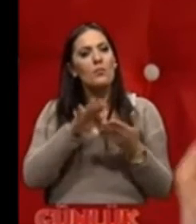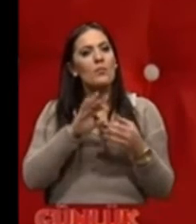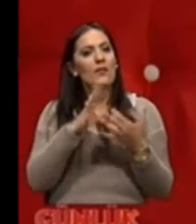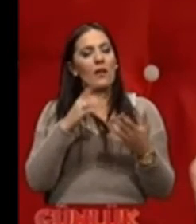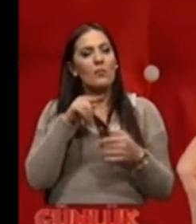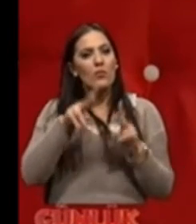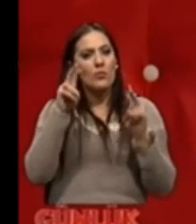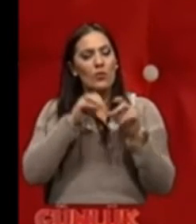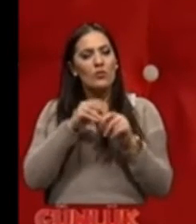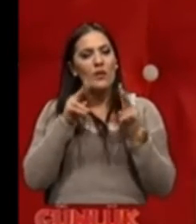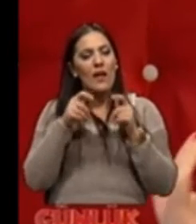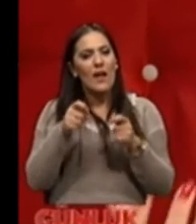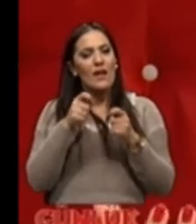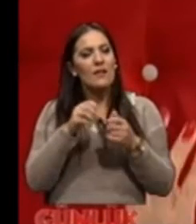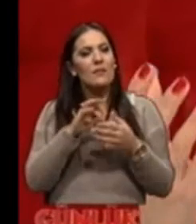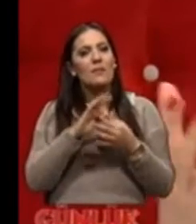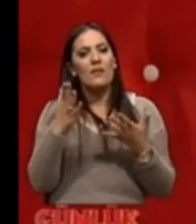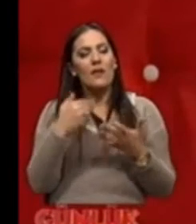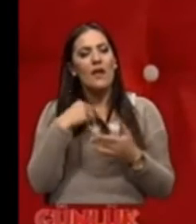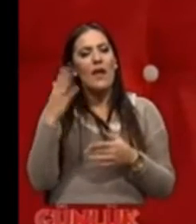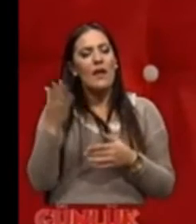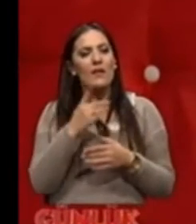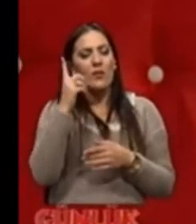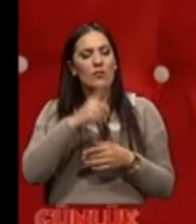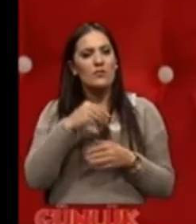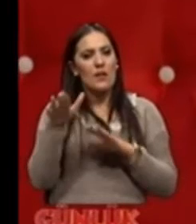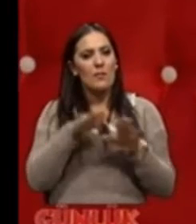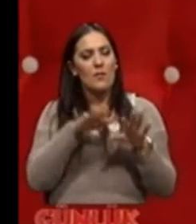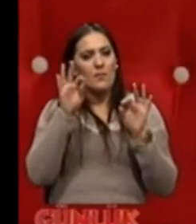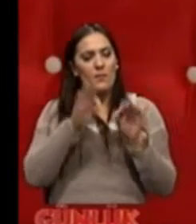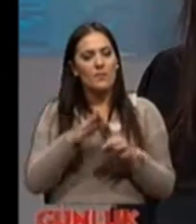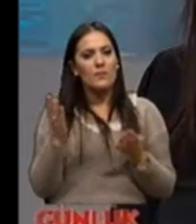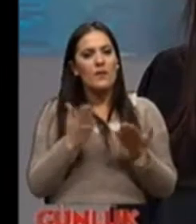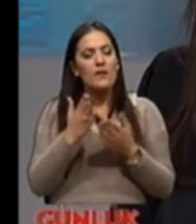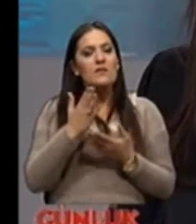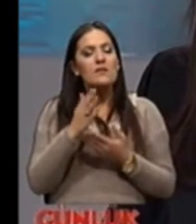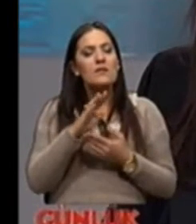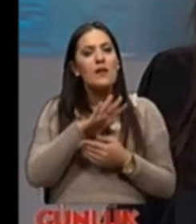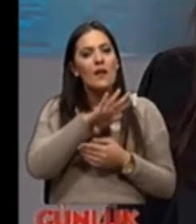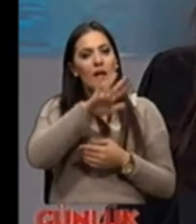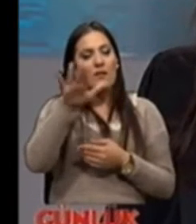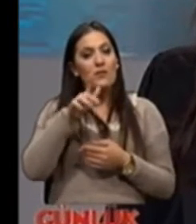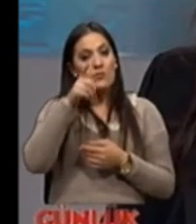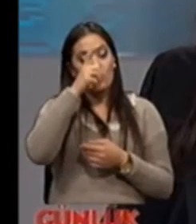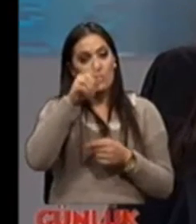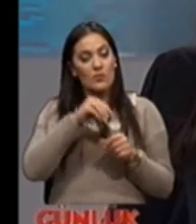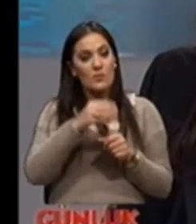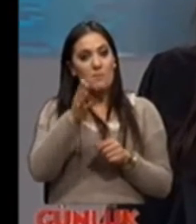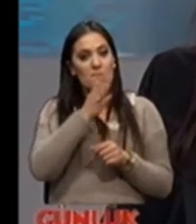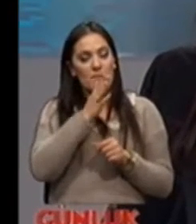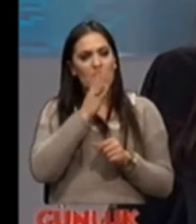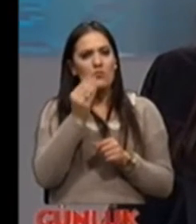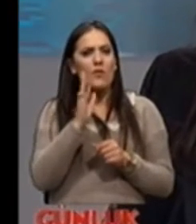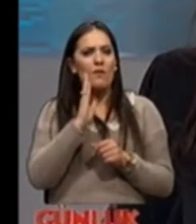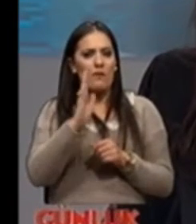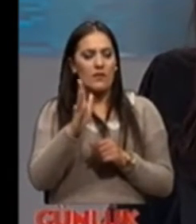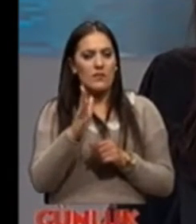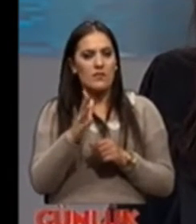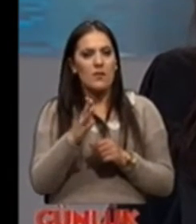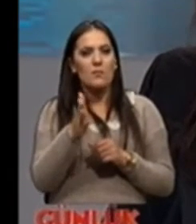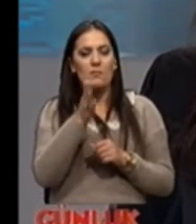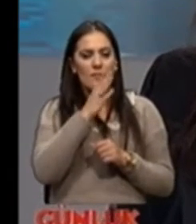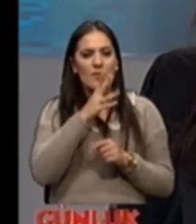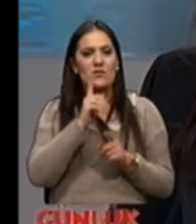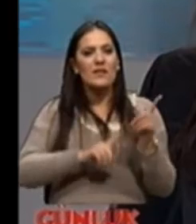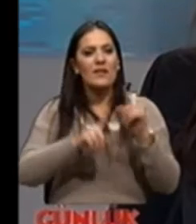Bu konudaki eğitim durumumuz nedir? Bir en önce deprem aslında nedir başlayalım. Aslında herkes Türkiye'de hani bilgi çok fazla